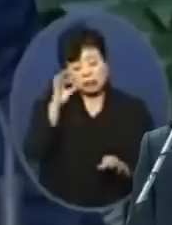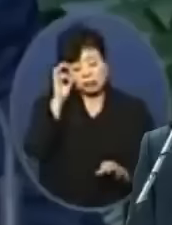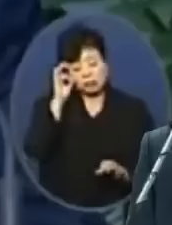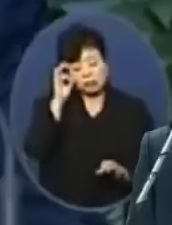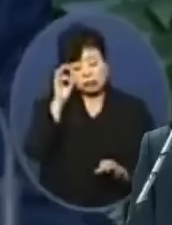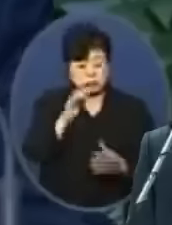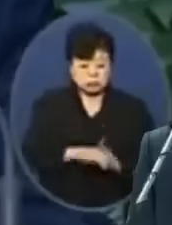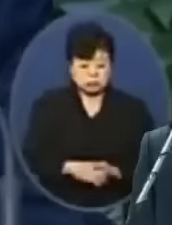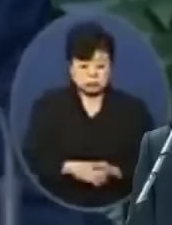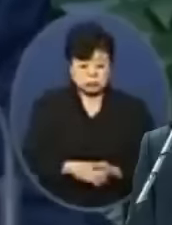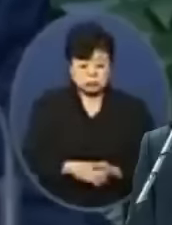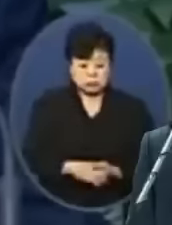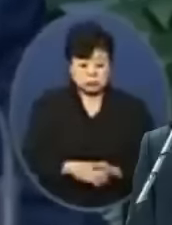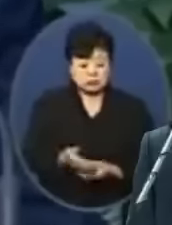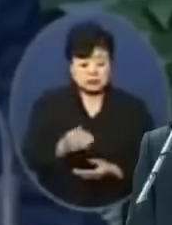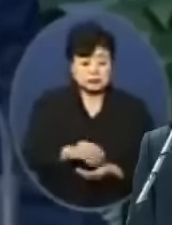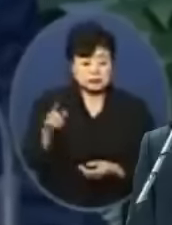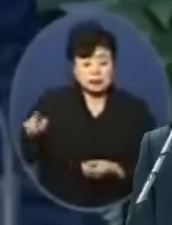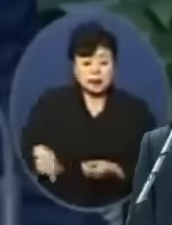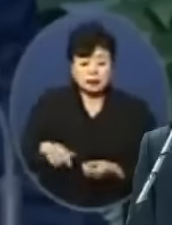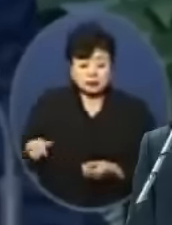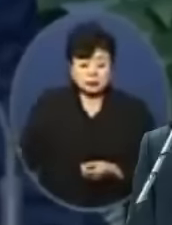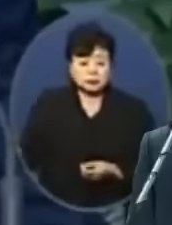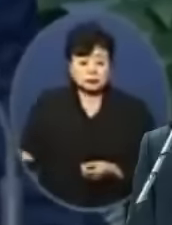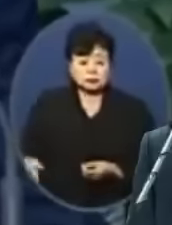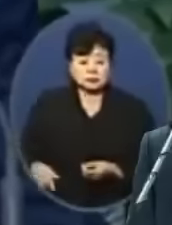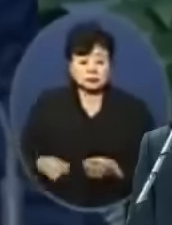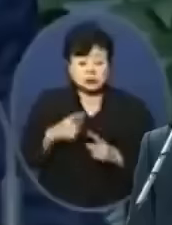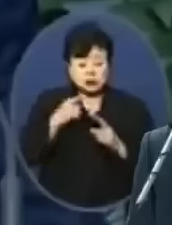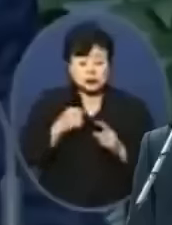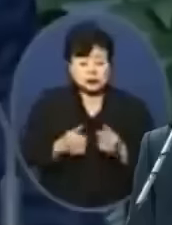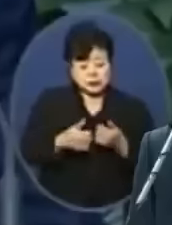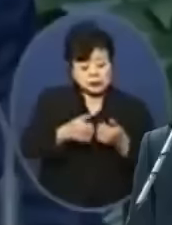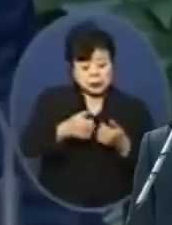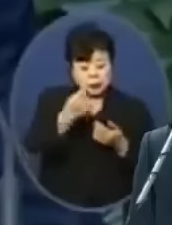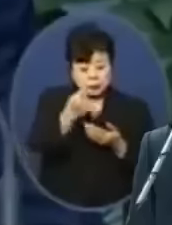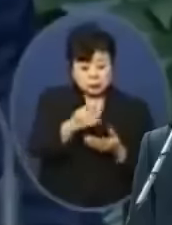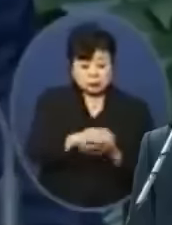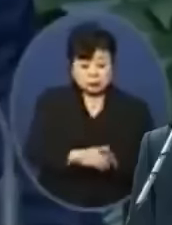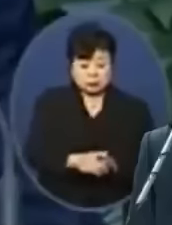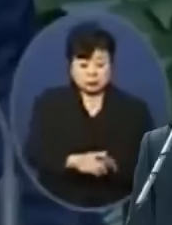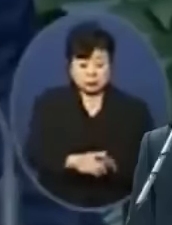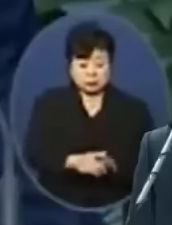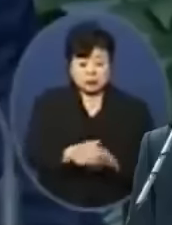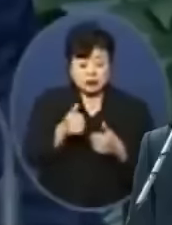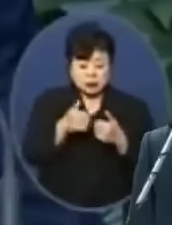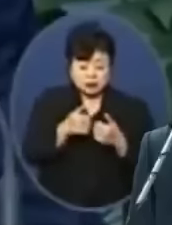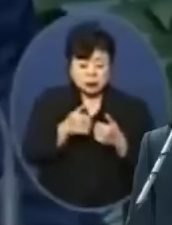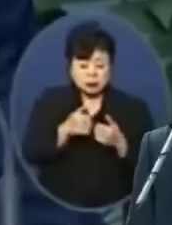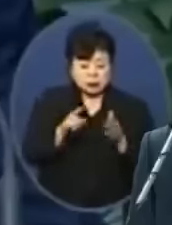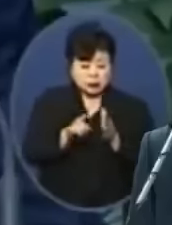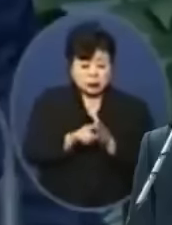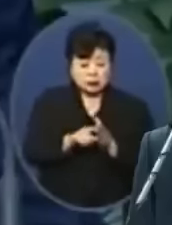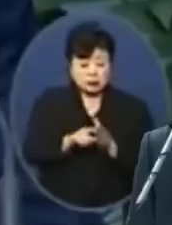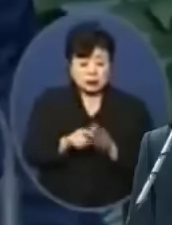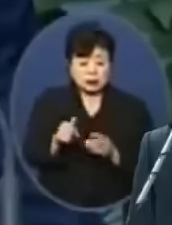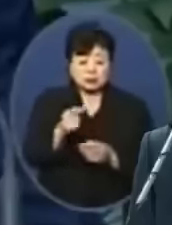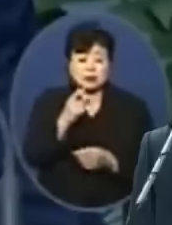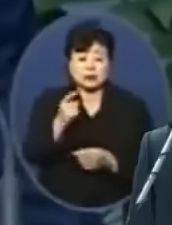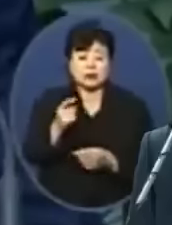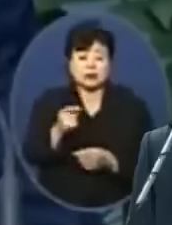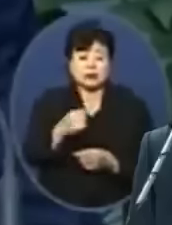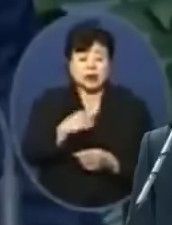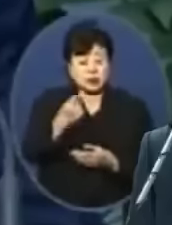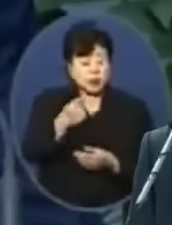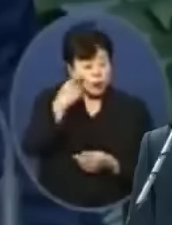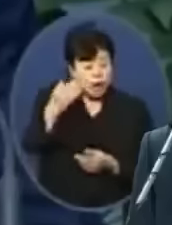있어요. 그러더니 하루 나에게 신앙 상담을 왔습니다. 아, 신앙 상담을 하려면 자기 남편에게 오지 왜